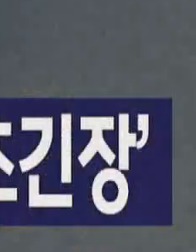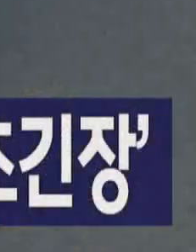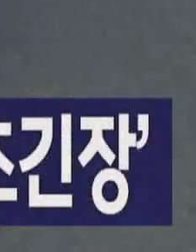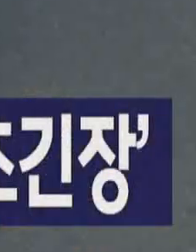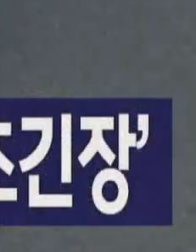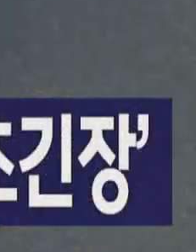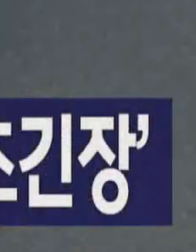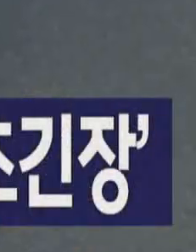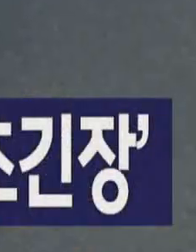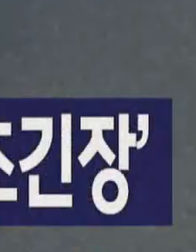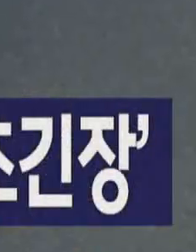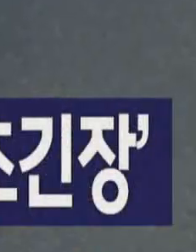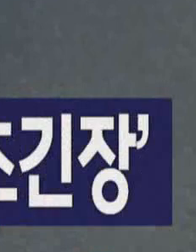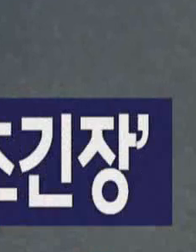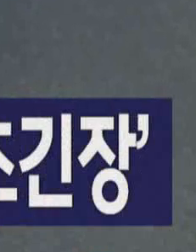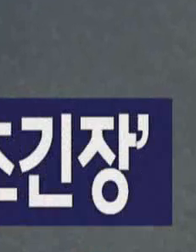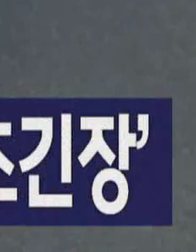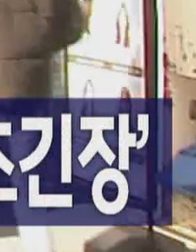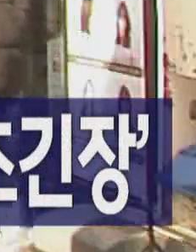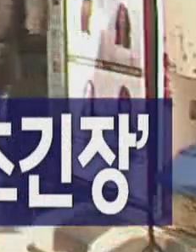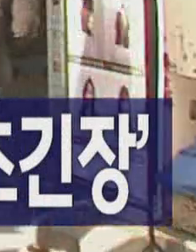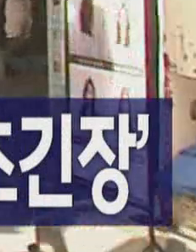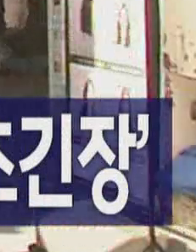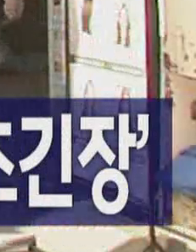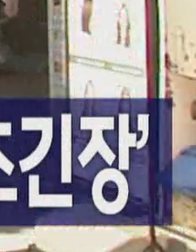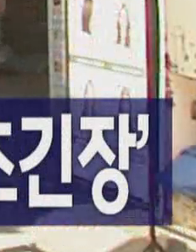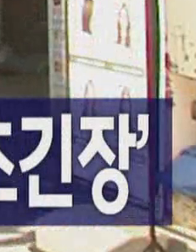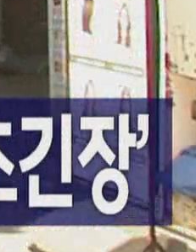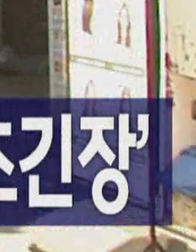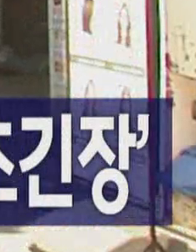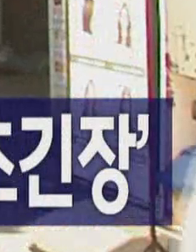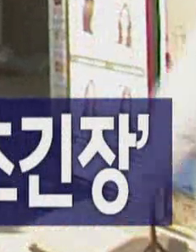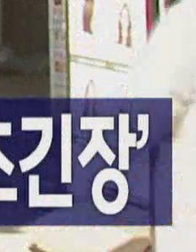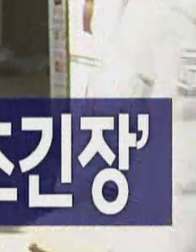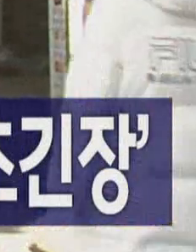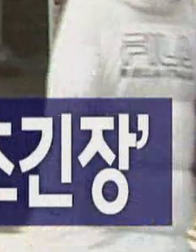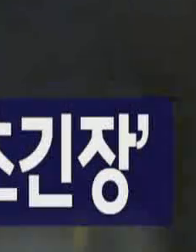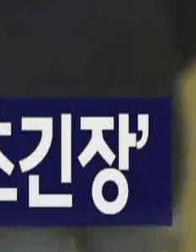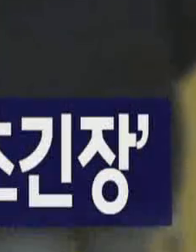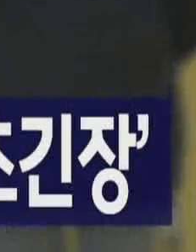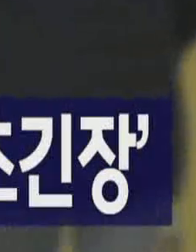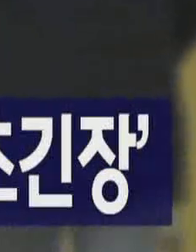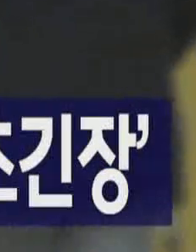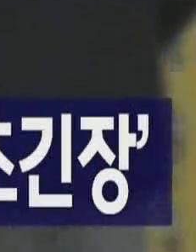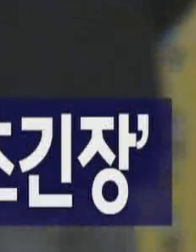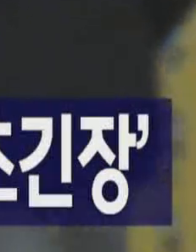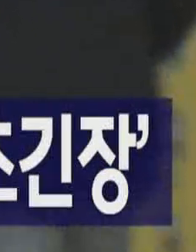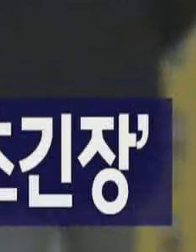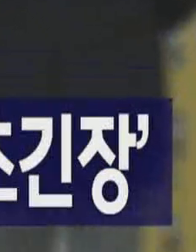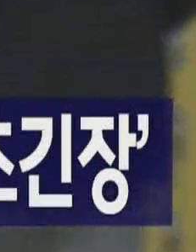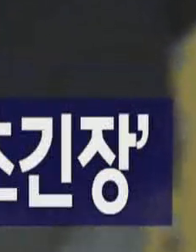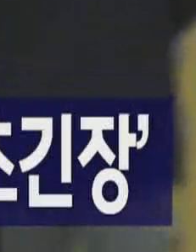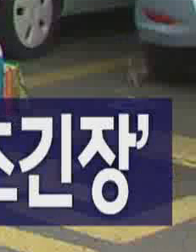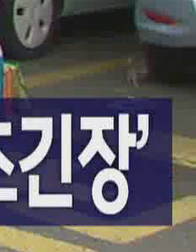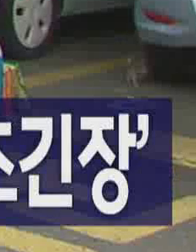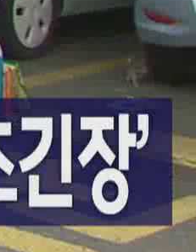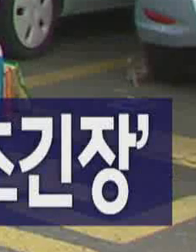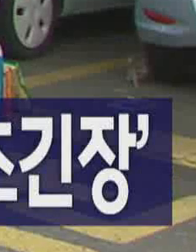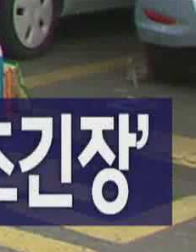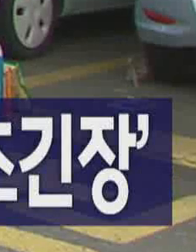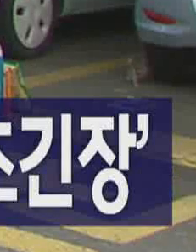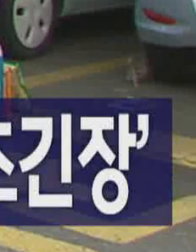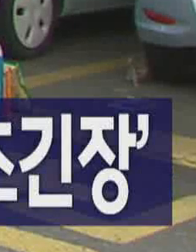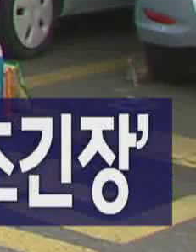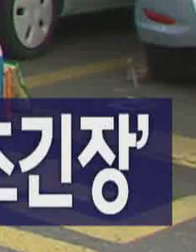코로나19 확산세가 전남은 다소 진정 국면인 반면 광주가 우려스럽습니다. 수도권발 유입 등 지역 간 전파